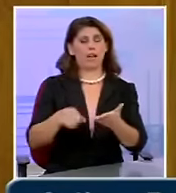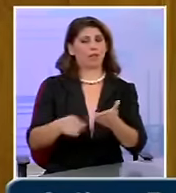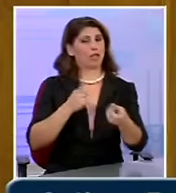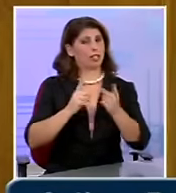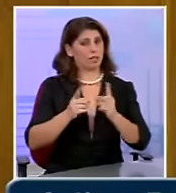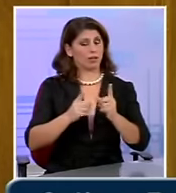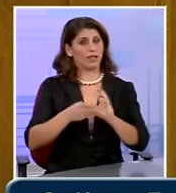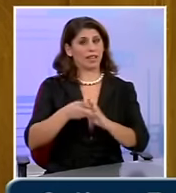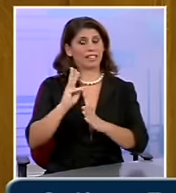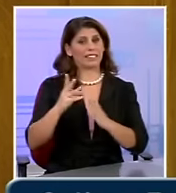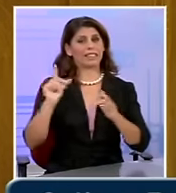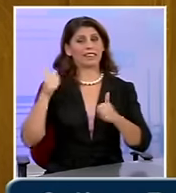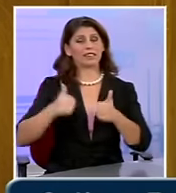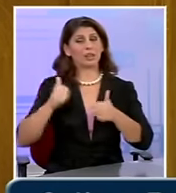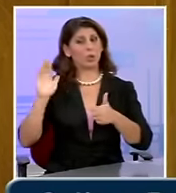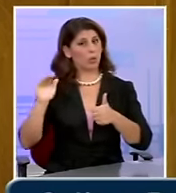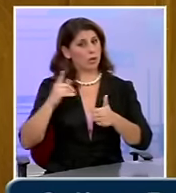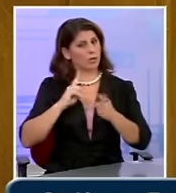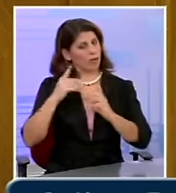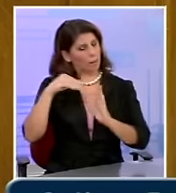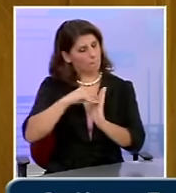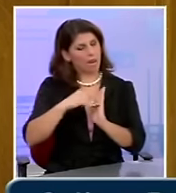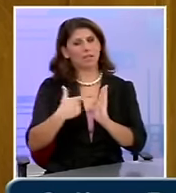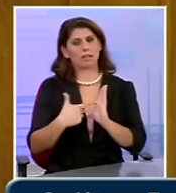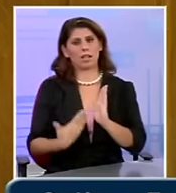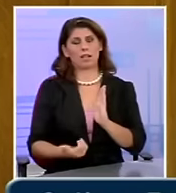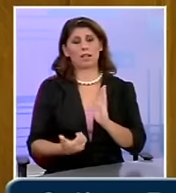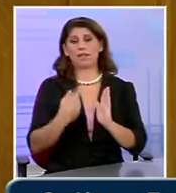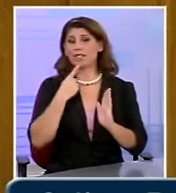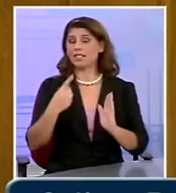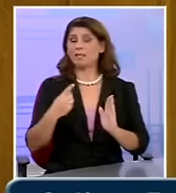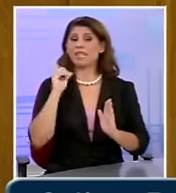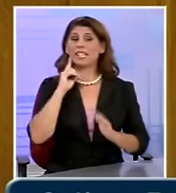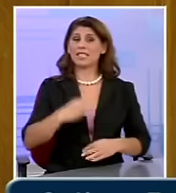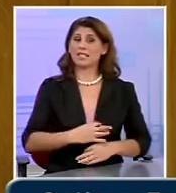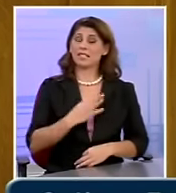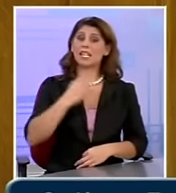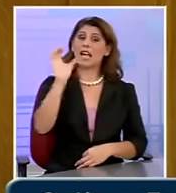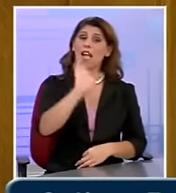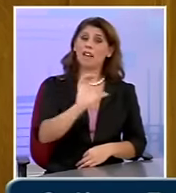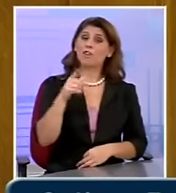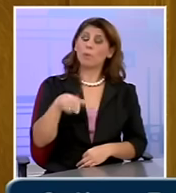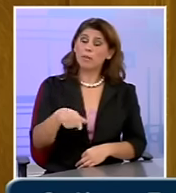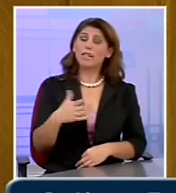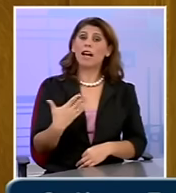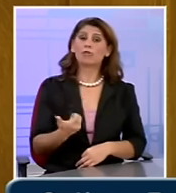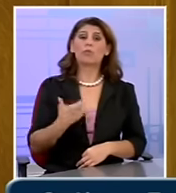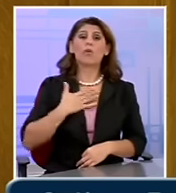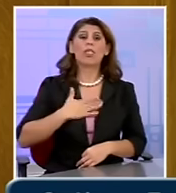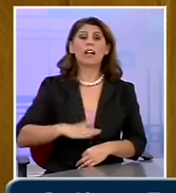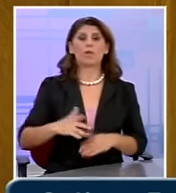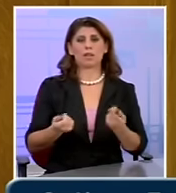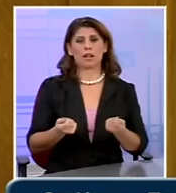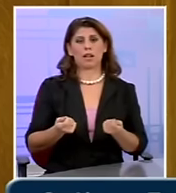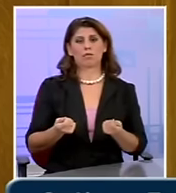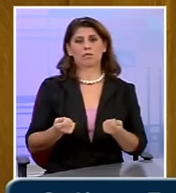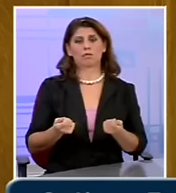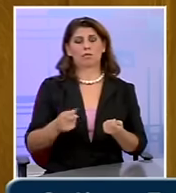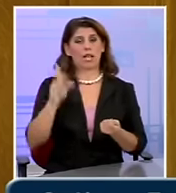Ιουλίου. Κυρίες και κύριοι, σας είπα ότι η Ευρώπη είναι αυτό που θέλουμε να κάνουμε. Η